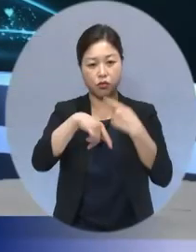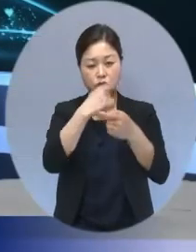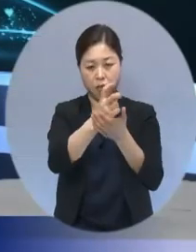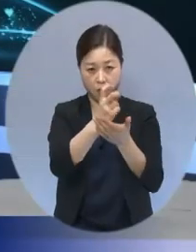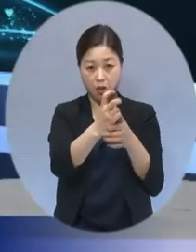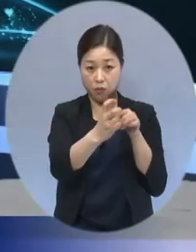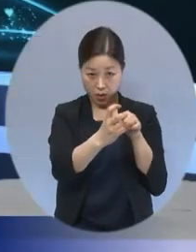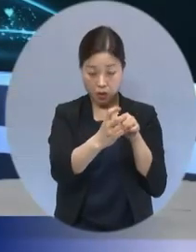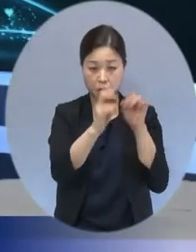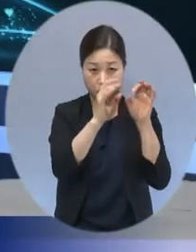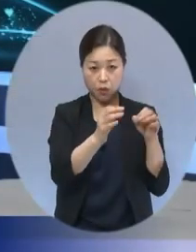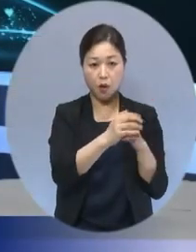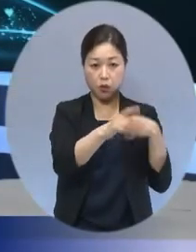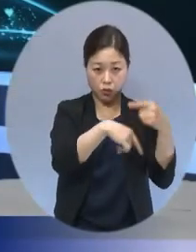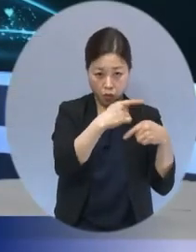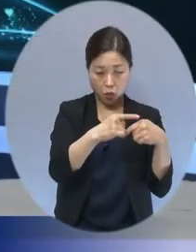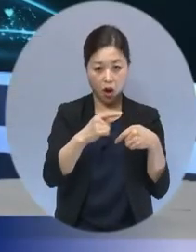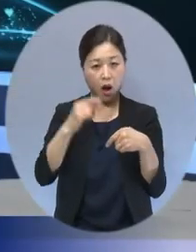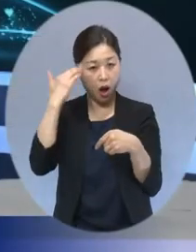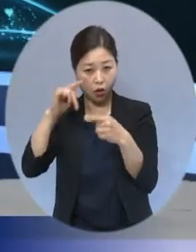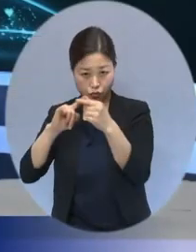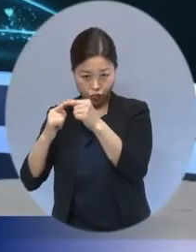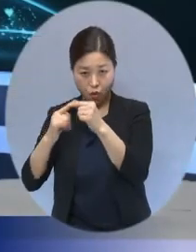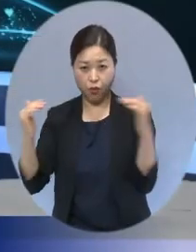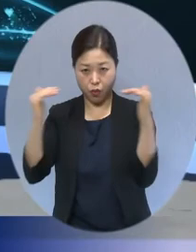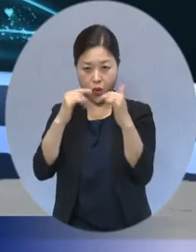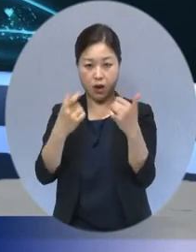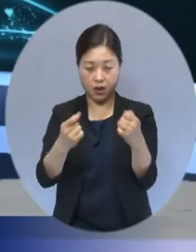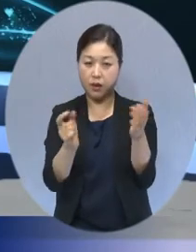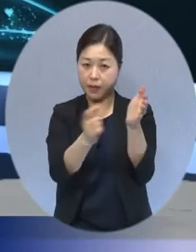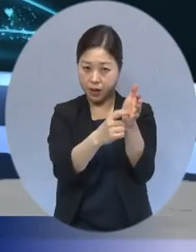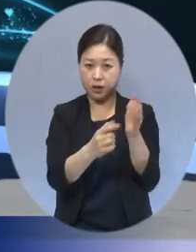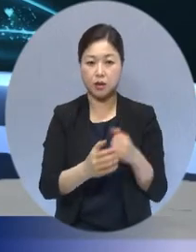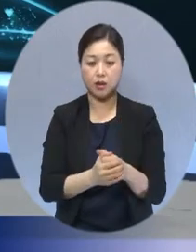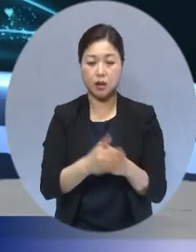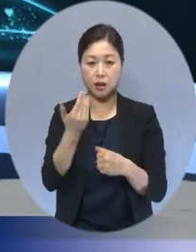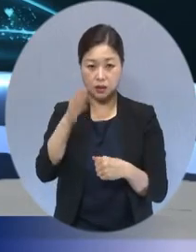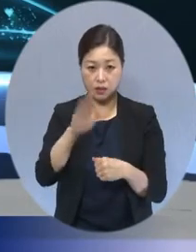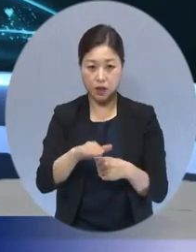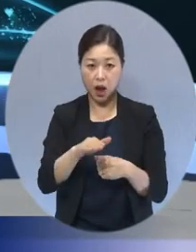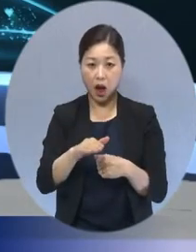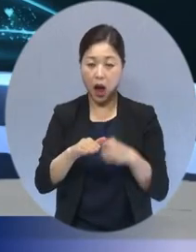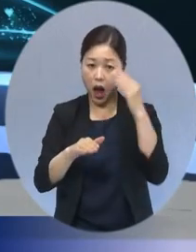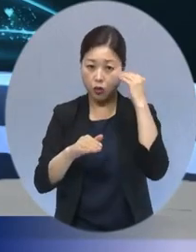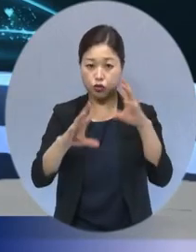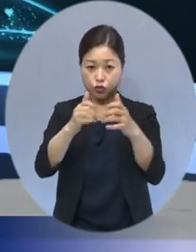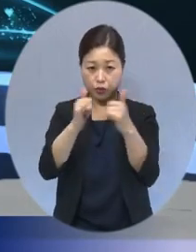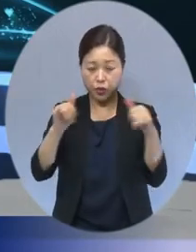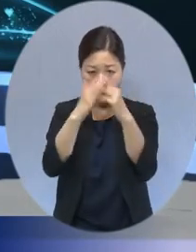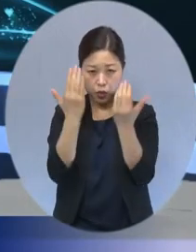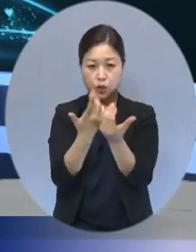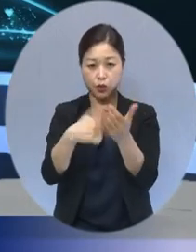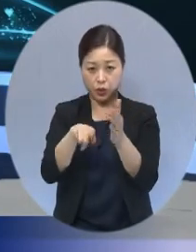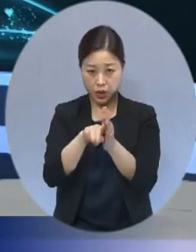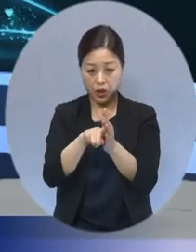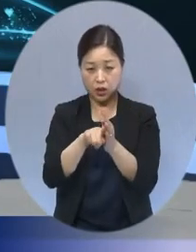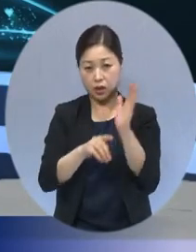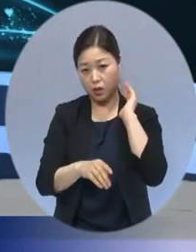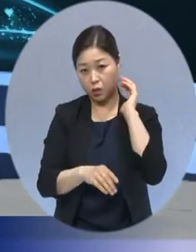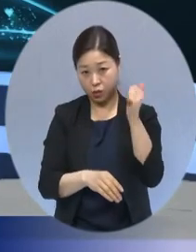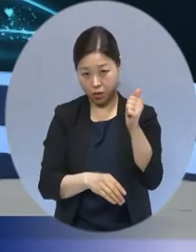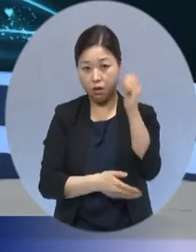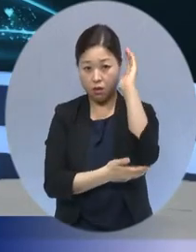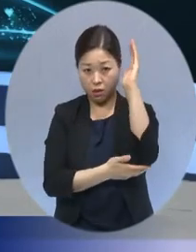한국수어법에는 수어와 국어가 동등하다고 명시되어 있습니다. 하지만 대한민국 국민 모두를 위한 대통령의